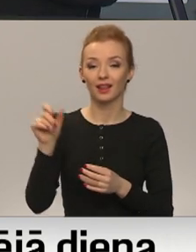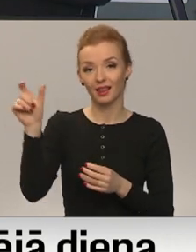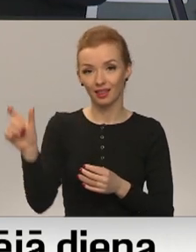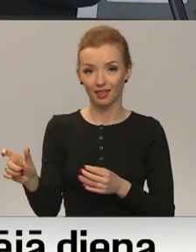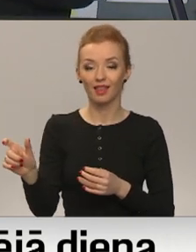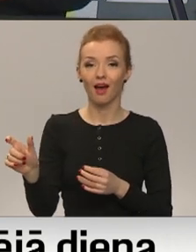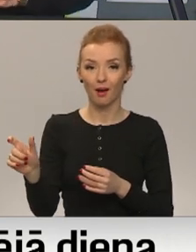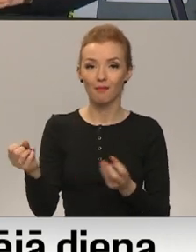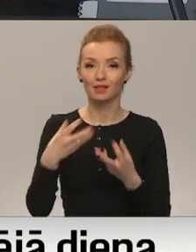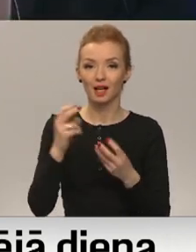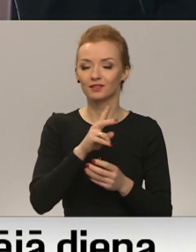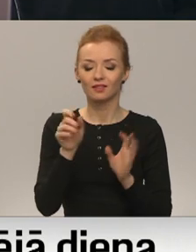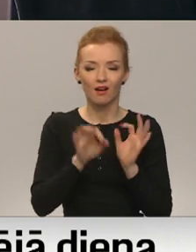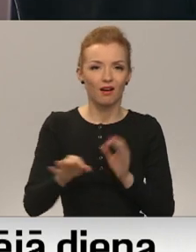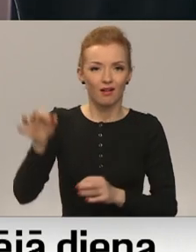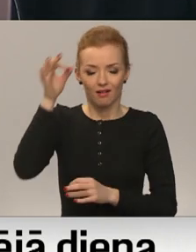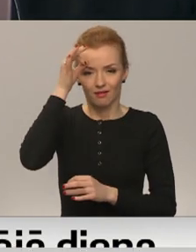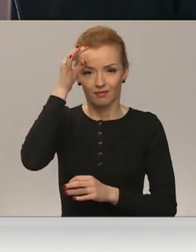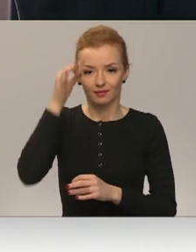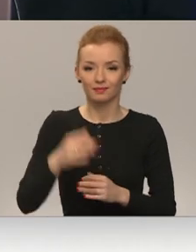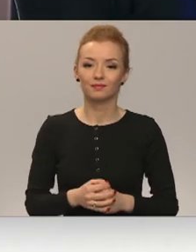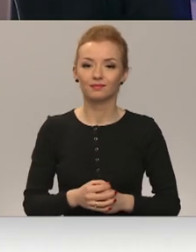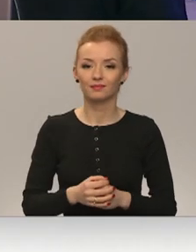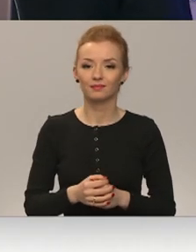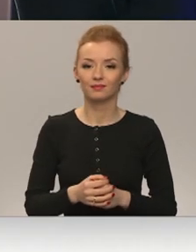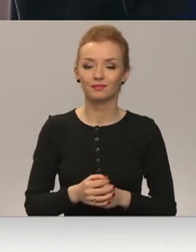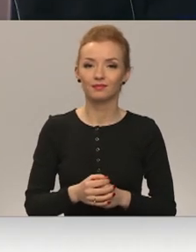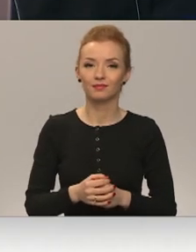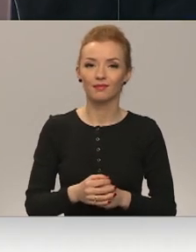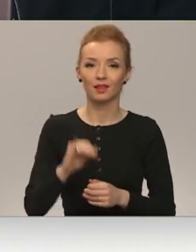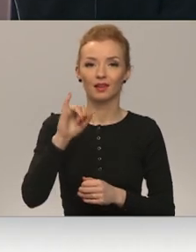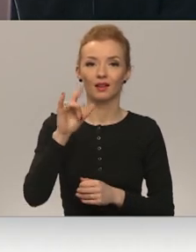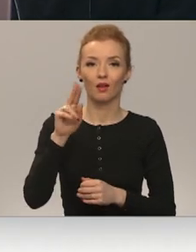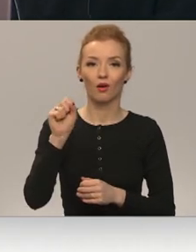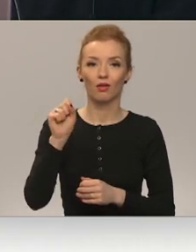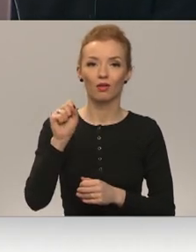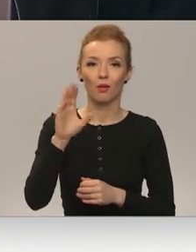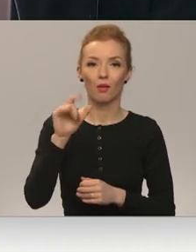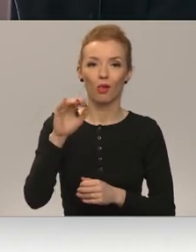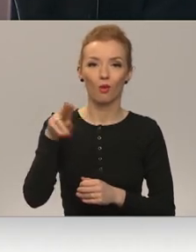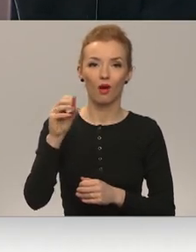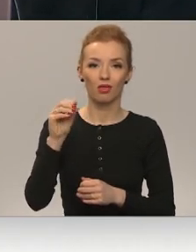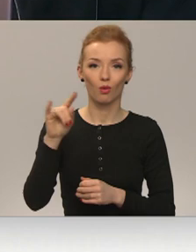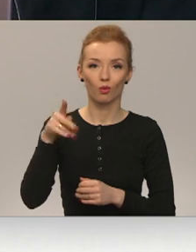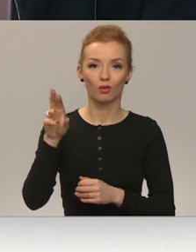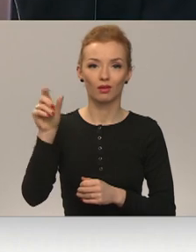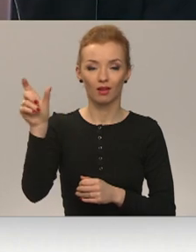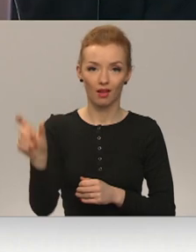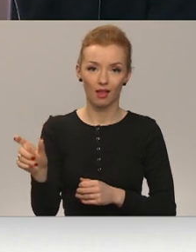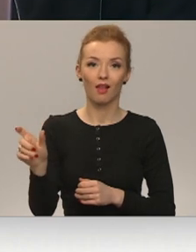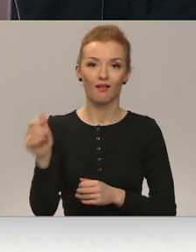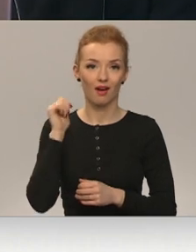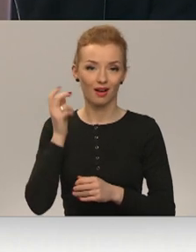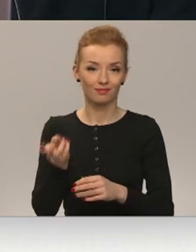mums iespiedēs atmiņā visvairāk. Jā, tā noteikti bija Ilona Balodūdre ar savu stāstu vakardien,